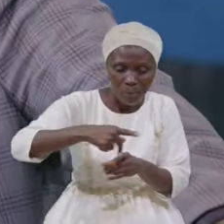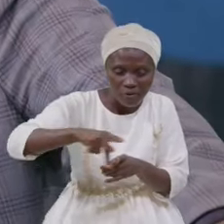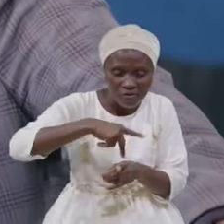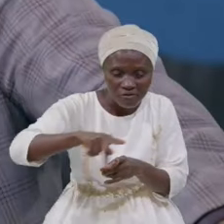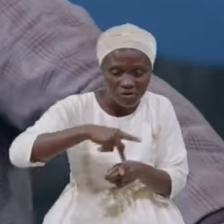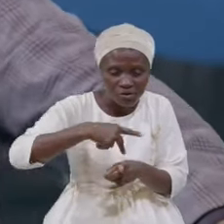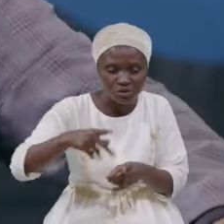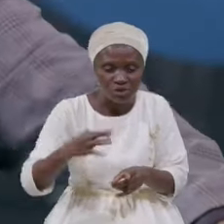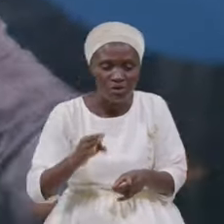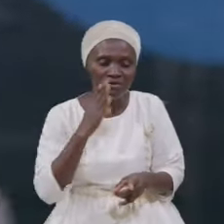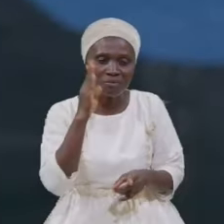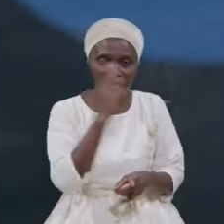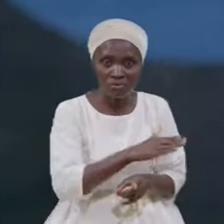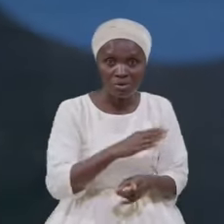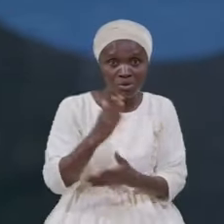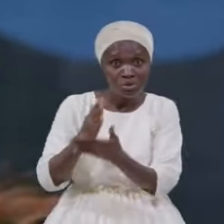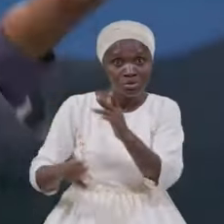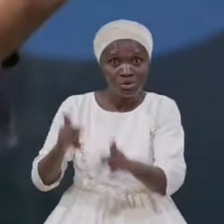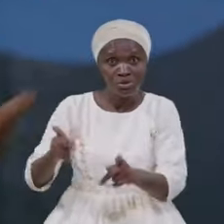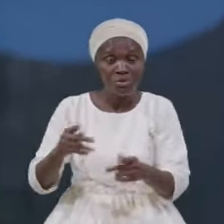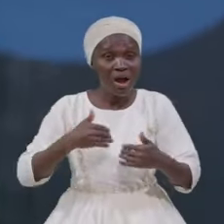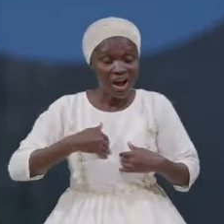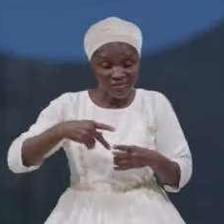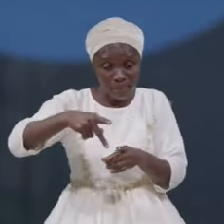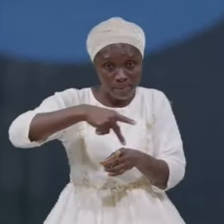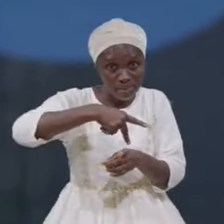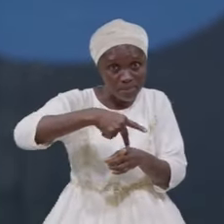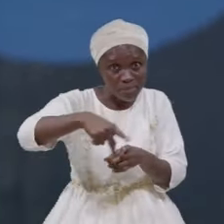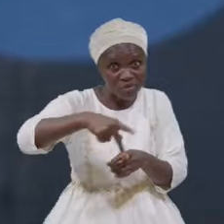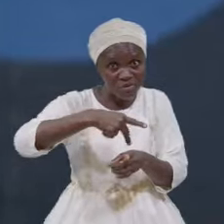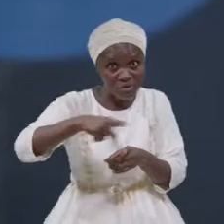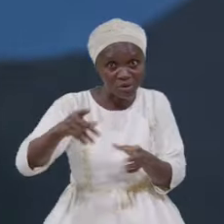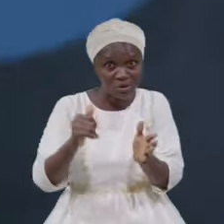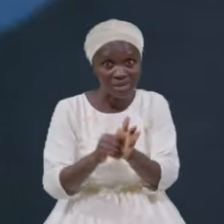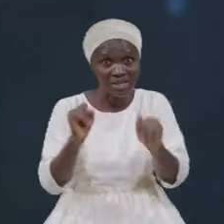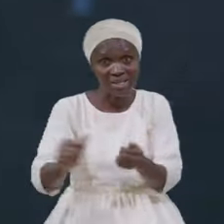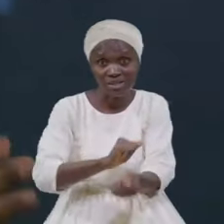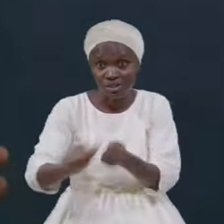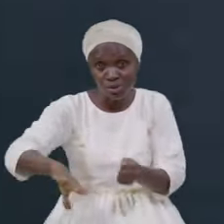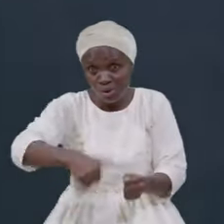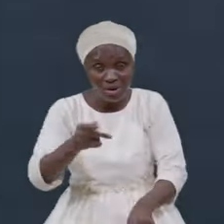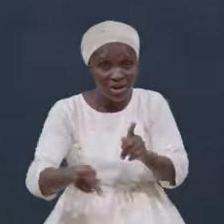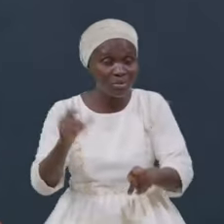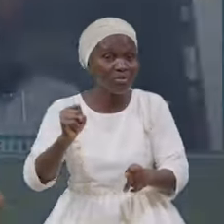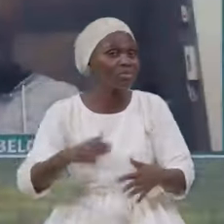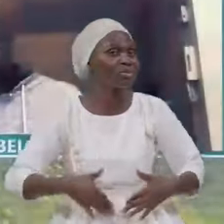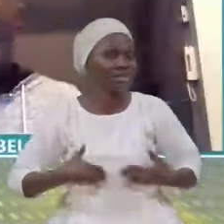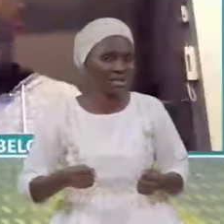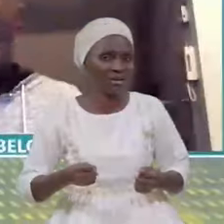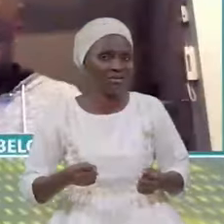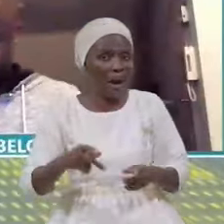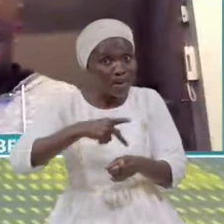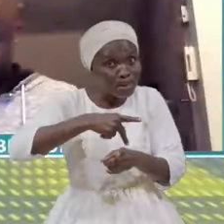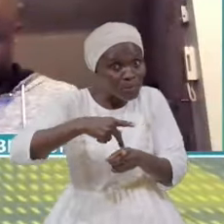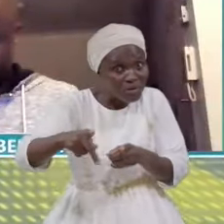vie d'autres personnes. Leur profession qui disperse les familles d'autrui. La profession